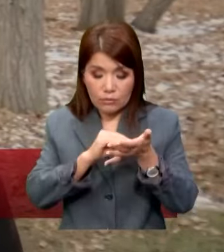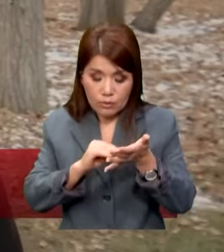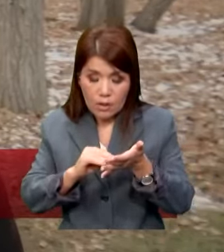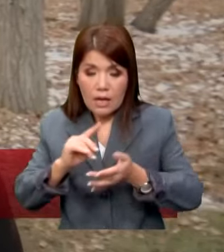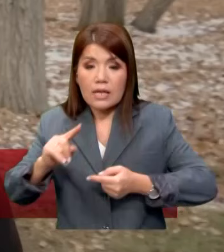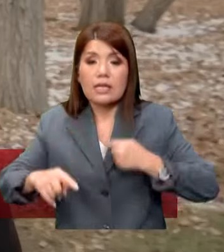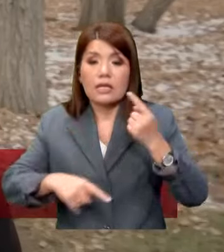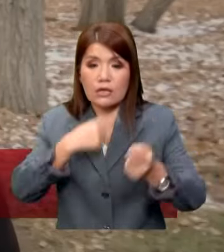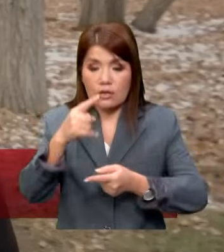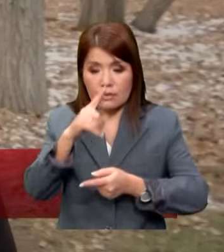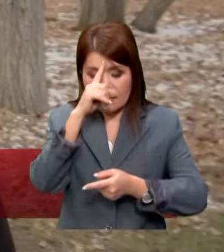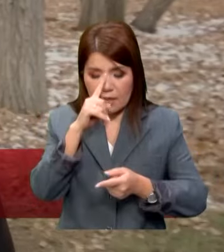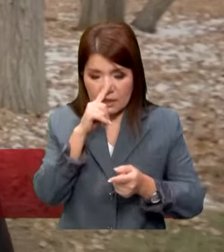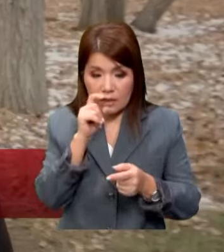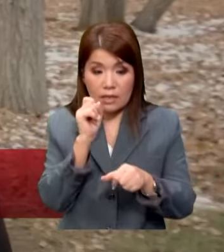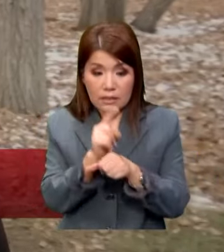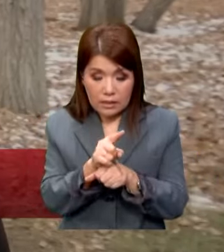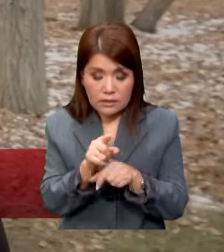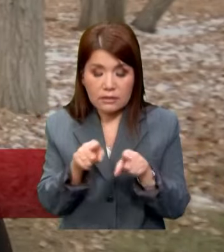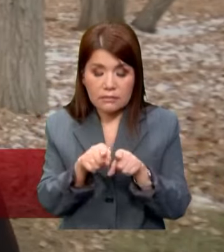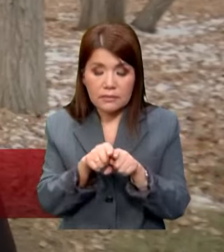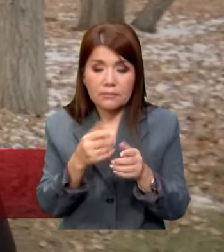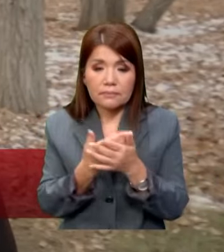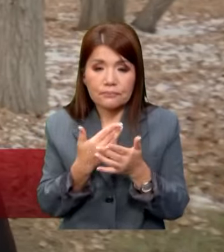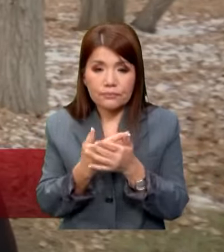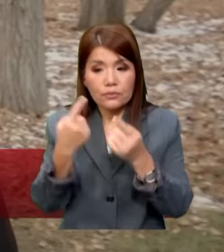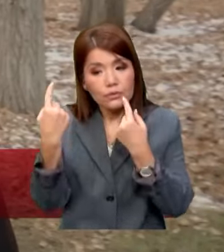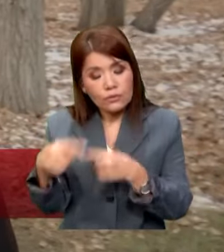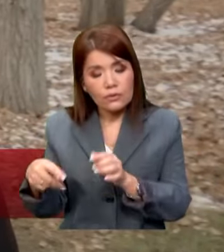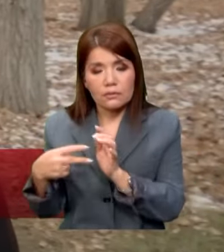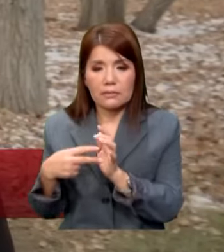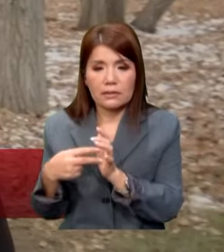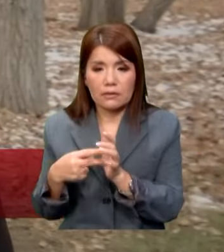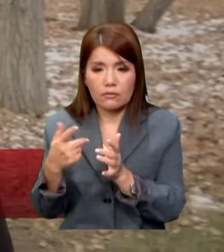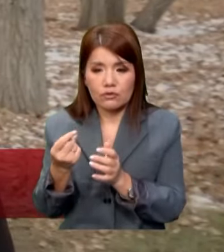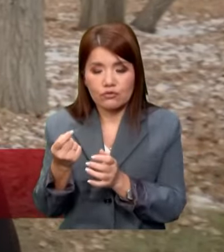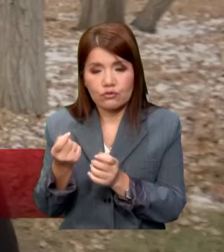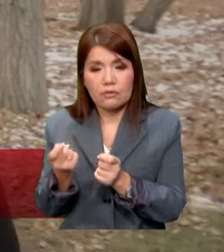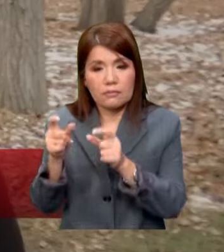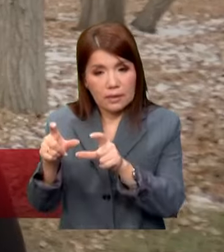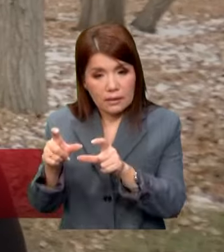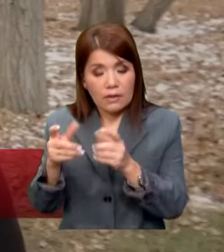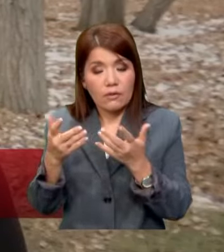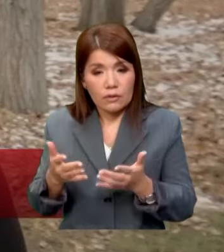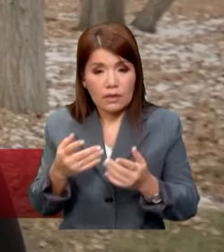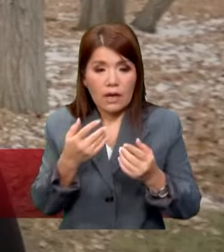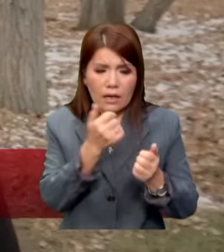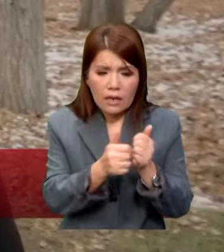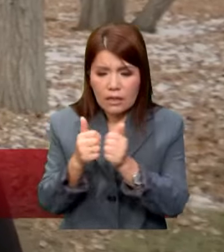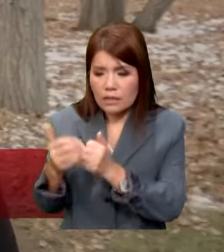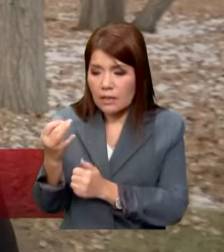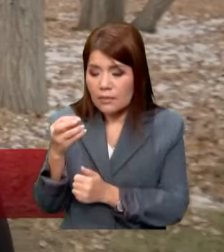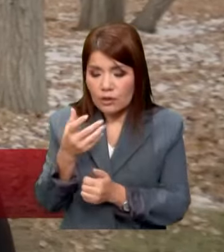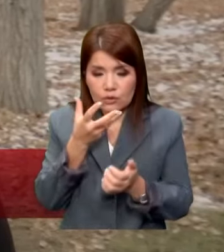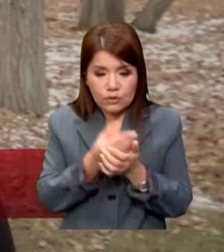Келесі айда тура сол дәріні заказ беретін болсаң, тапсырыс беретін болсаң, уже ол басқаша бағамен келеді, сәл қымбаттап келеді. И әрбір аптека білесіз,